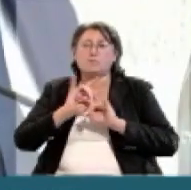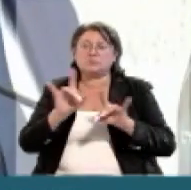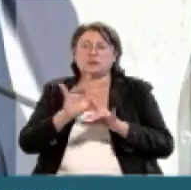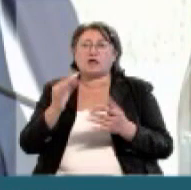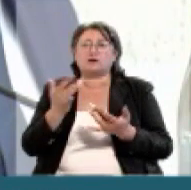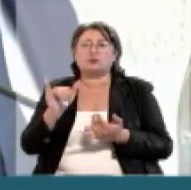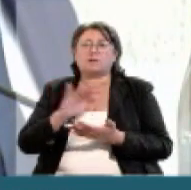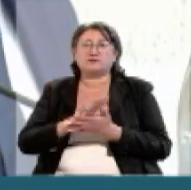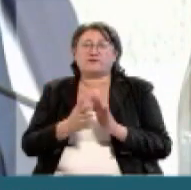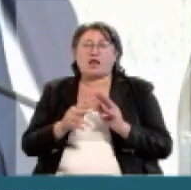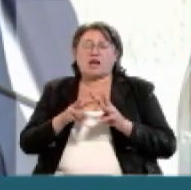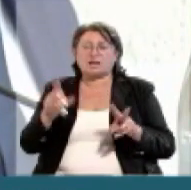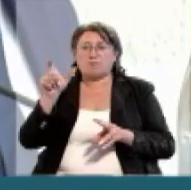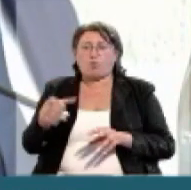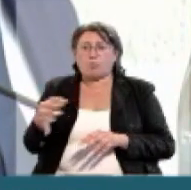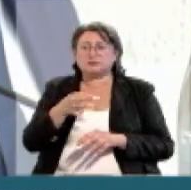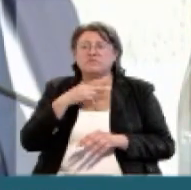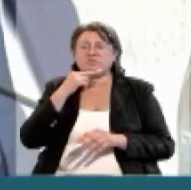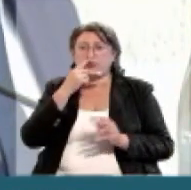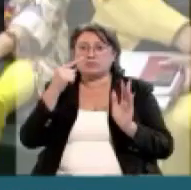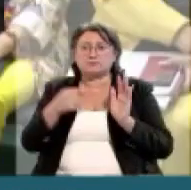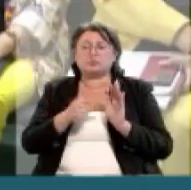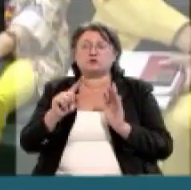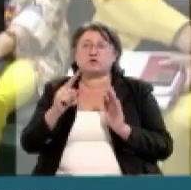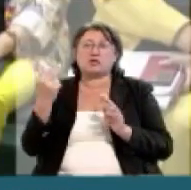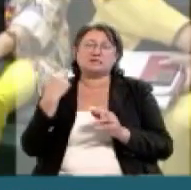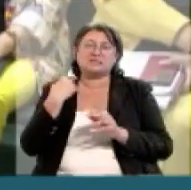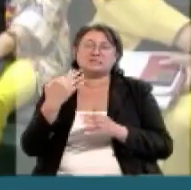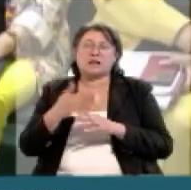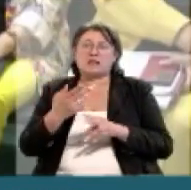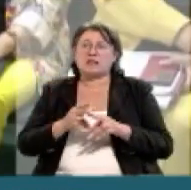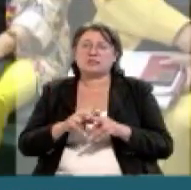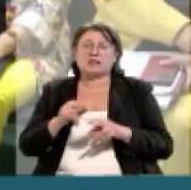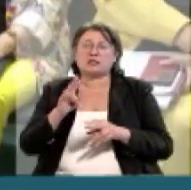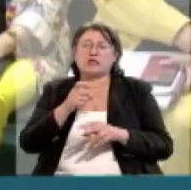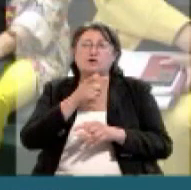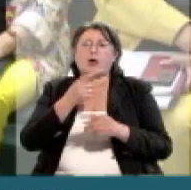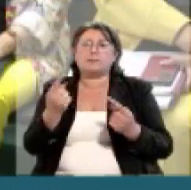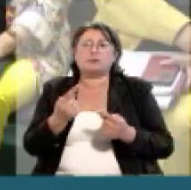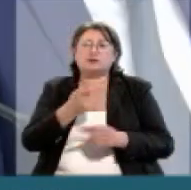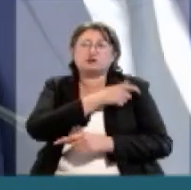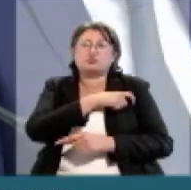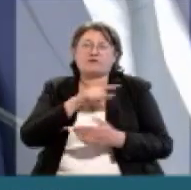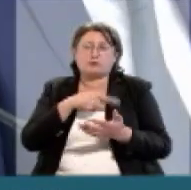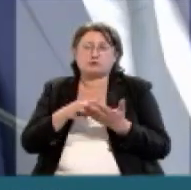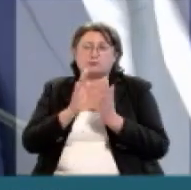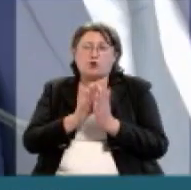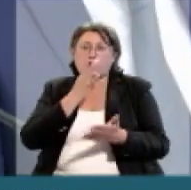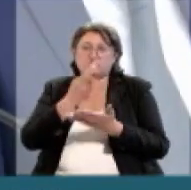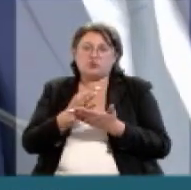кредиторлық берешек кезек күттірмейтін мәселе екендігін алдыға тартып, жауапты тұлғаларды бірлесе жұмыс істеуге шақырды.